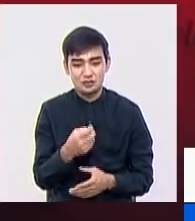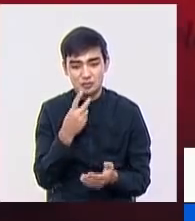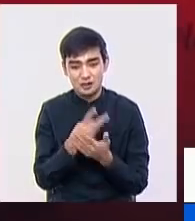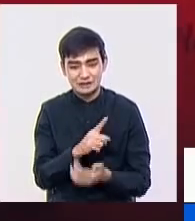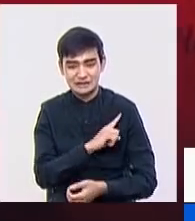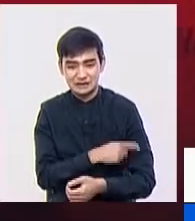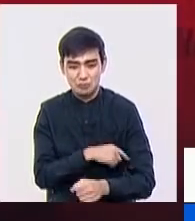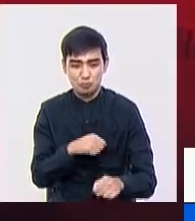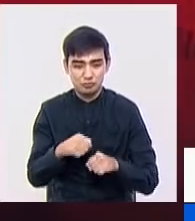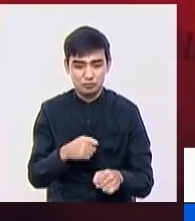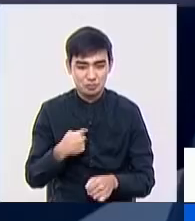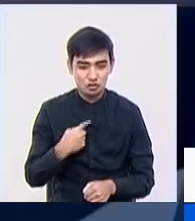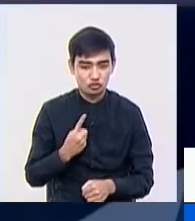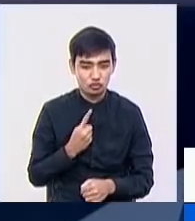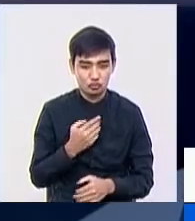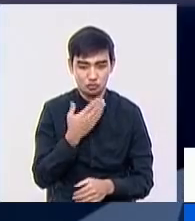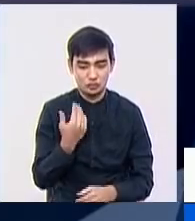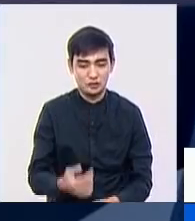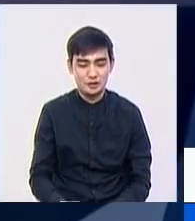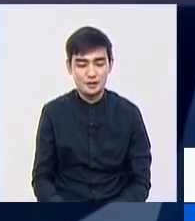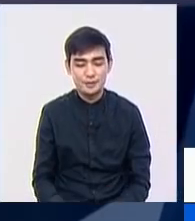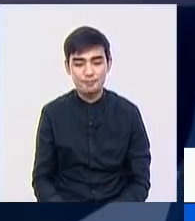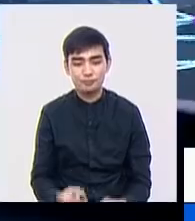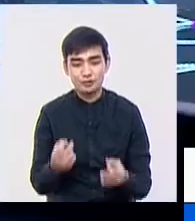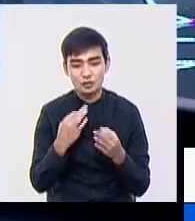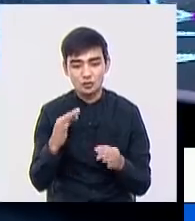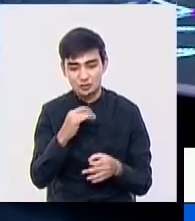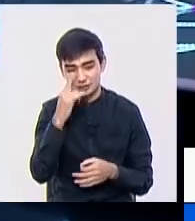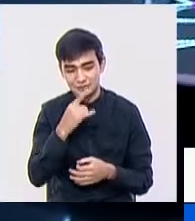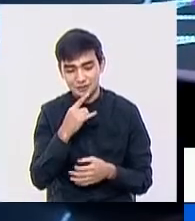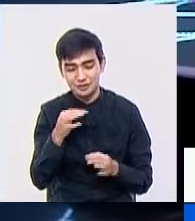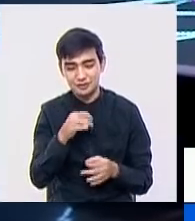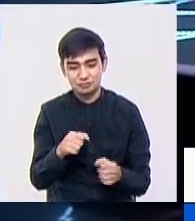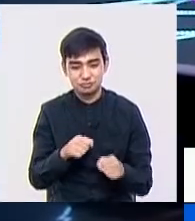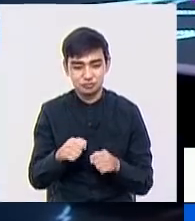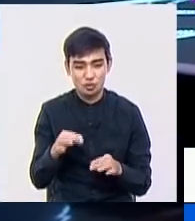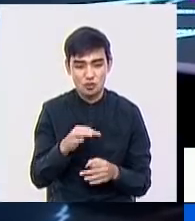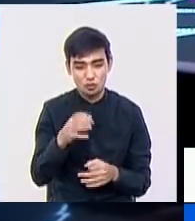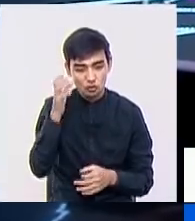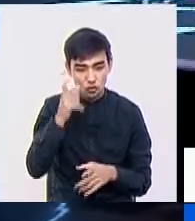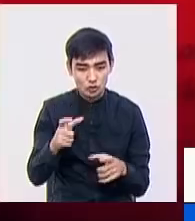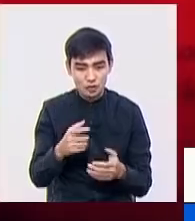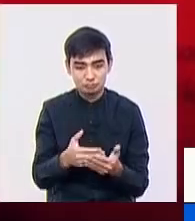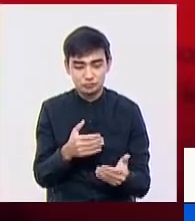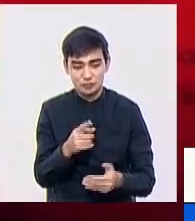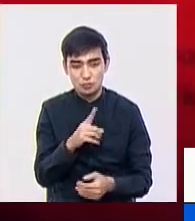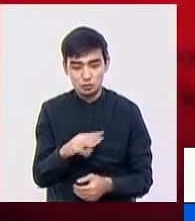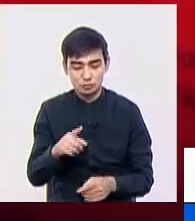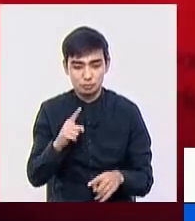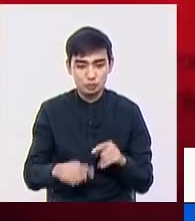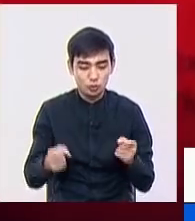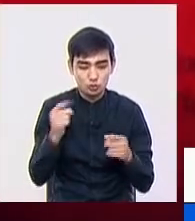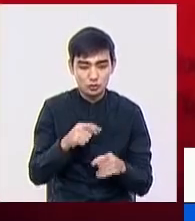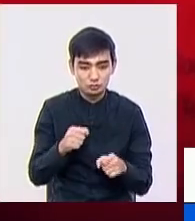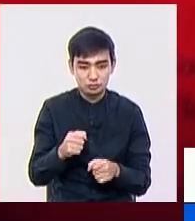сильных землетрясений мы не ждем. Скажите, пожалуйста, а за сколько минут до толчков казахстанские ученые способны